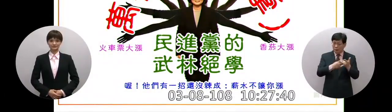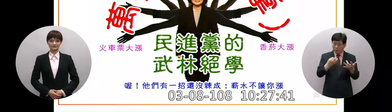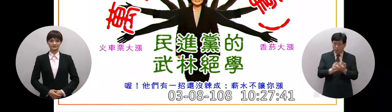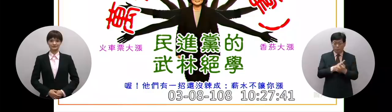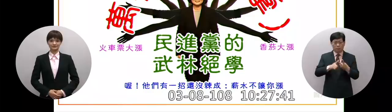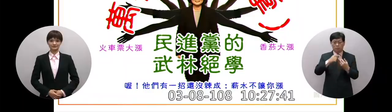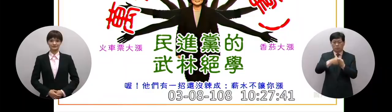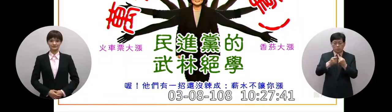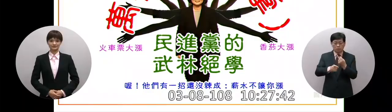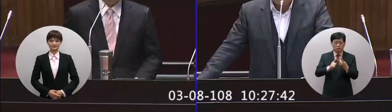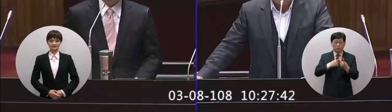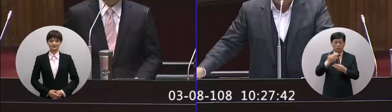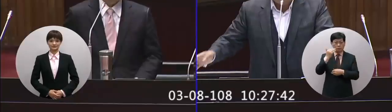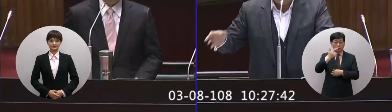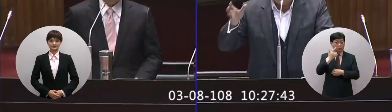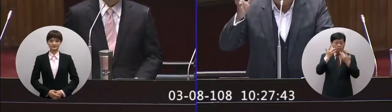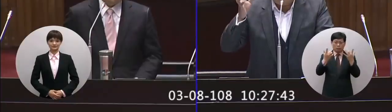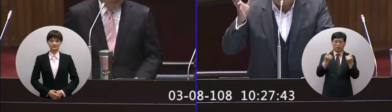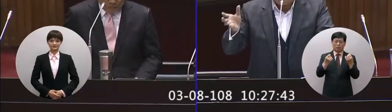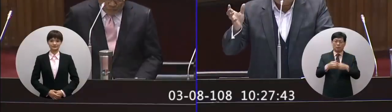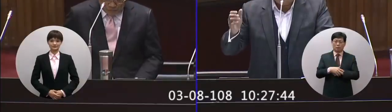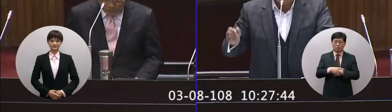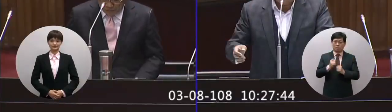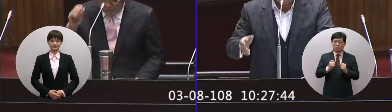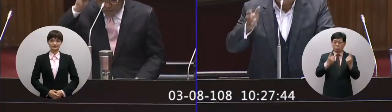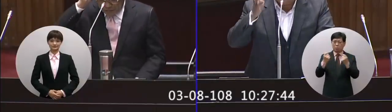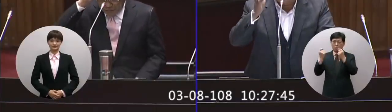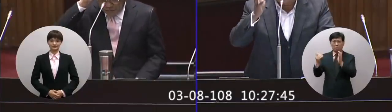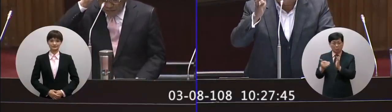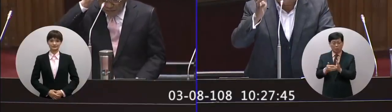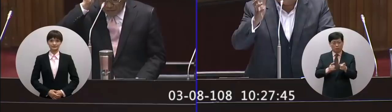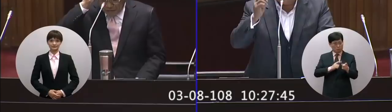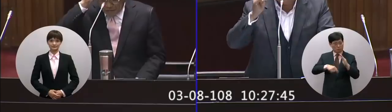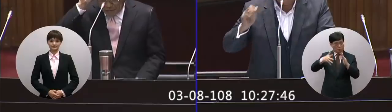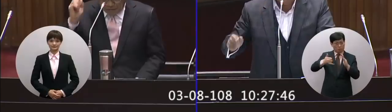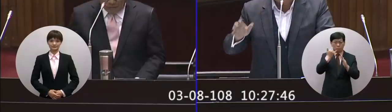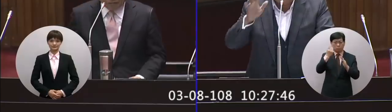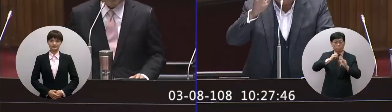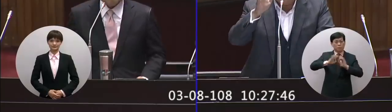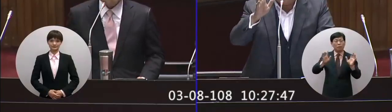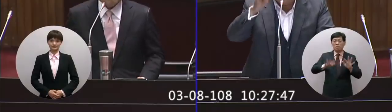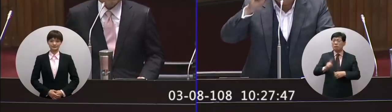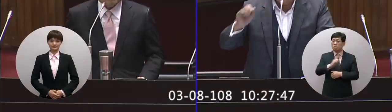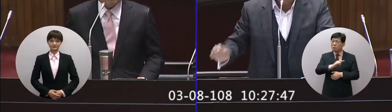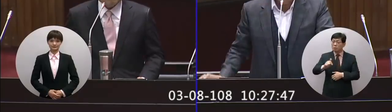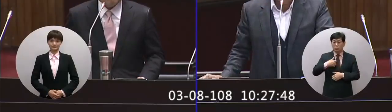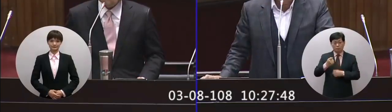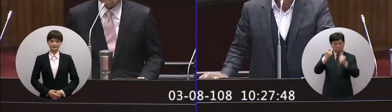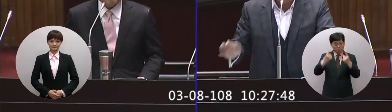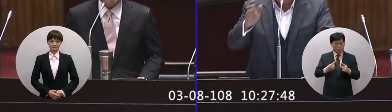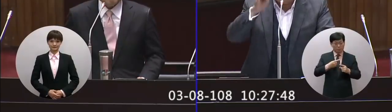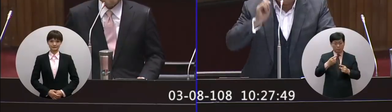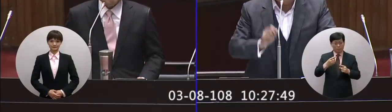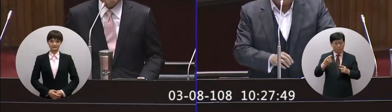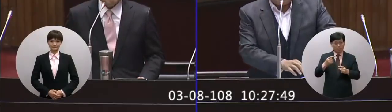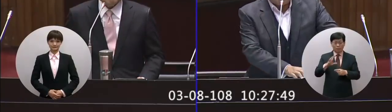的香蕉、高丽菜这些问题，那万物齐涨的情况之下，到底院长你可不可以告诉我，现在有什么东西是没起价，